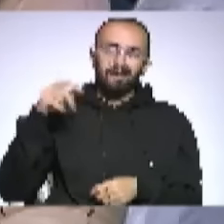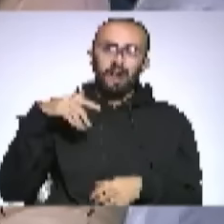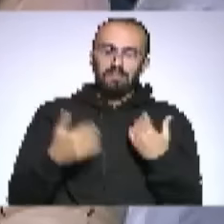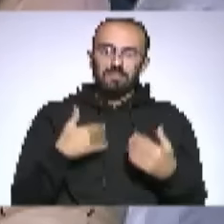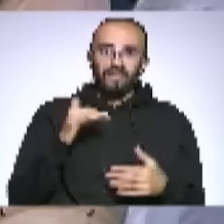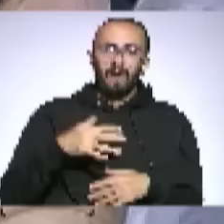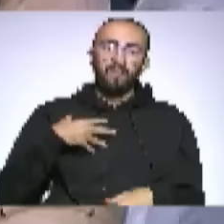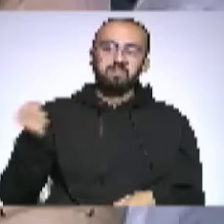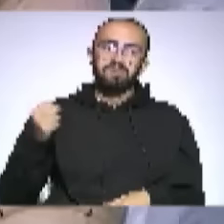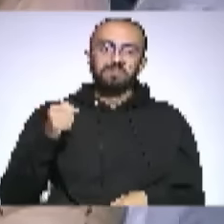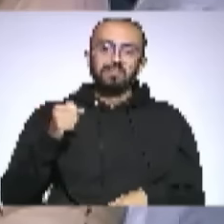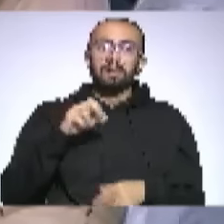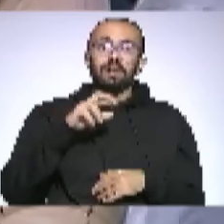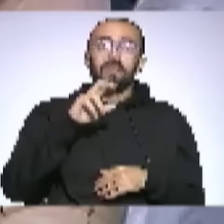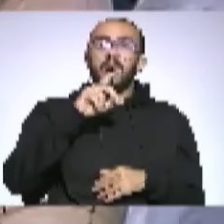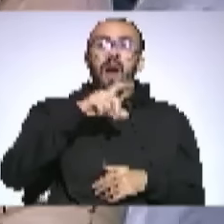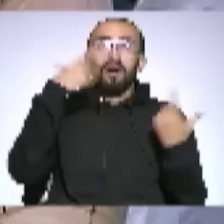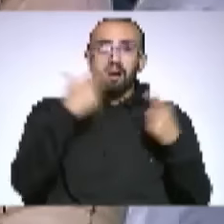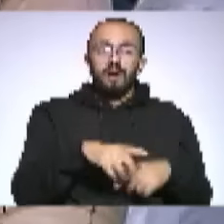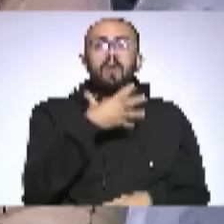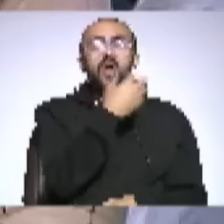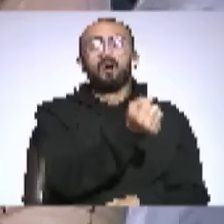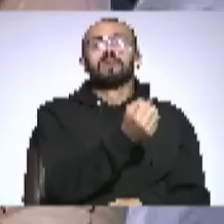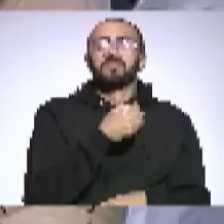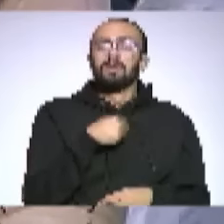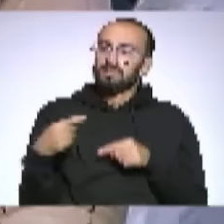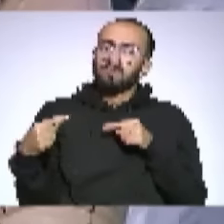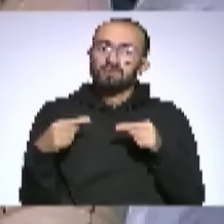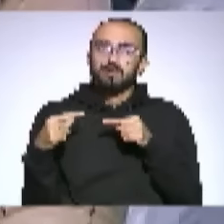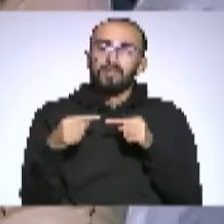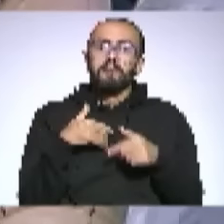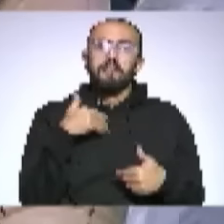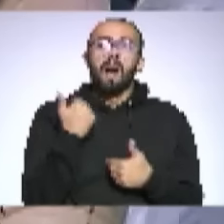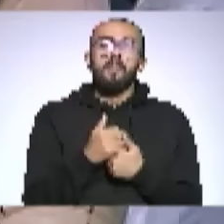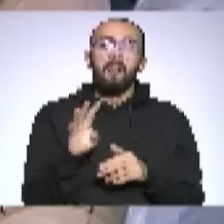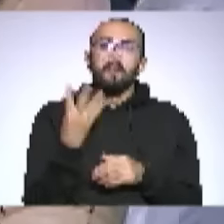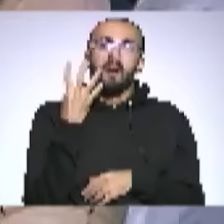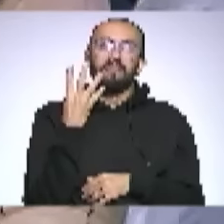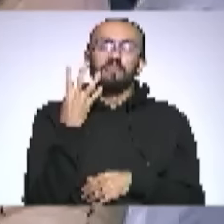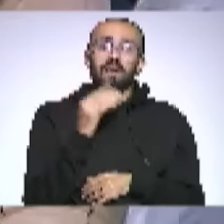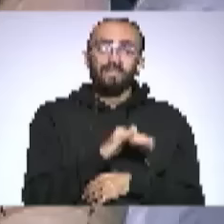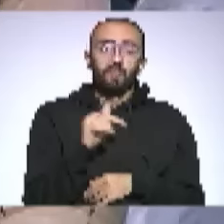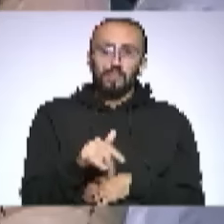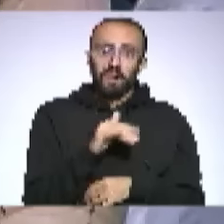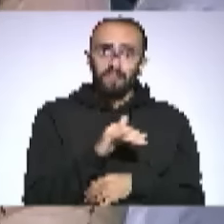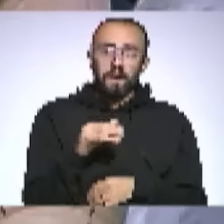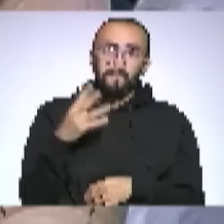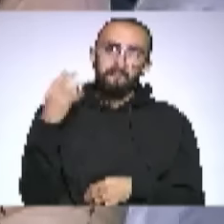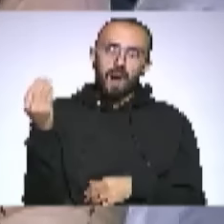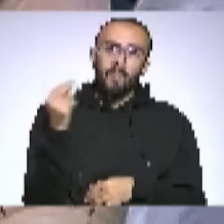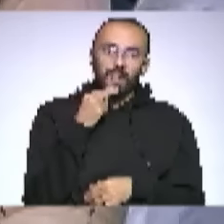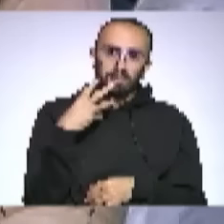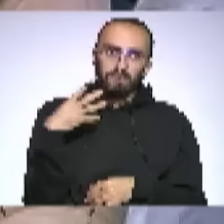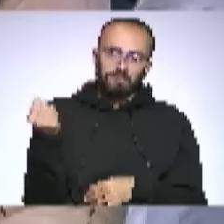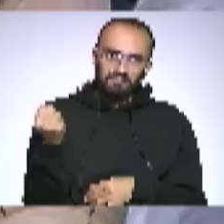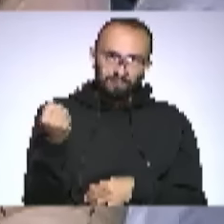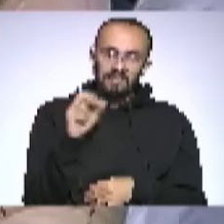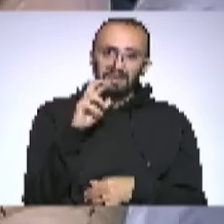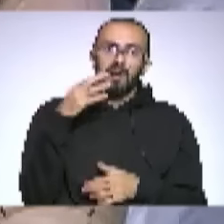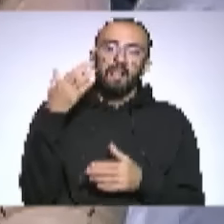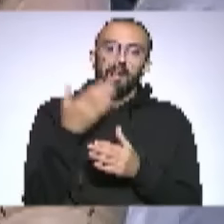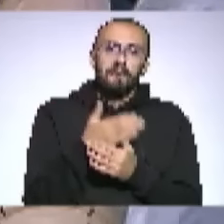اخدهم بل الدوله تاخدهم وقد دخلت معه اربع مرات للمحكمه والان الاطفال معي تدخلت الكنيسه مرارا